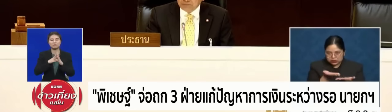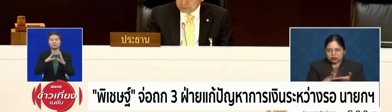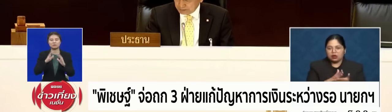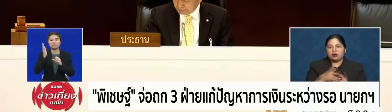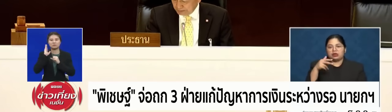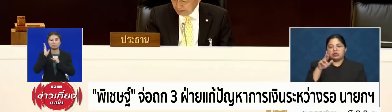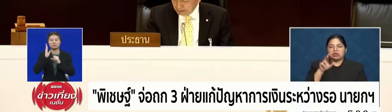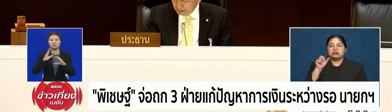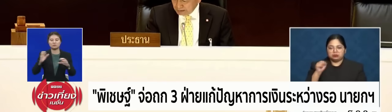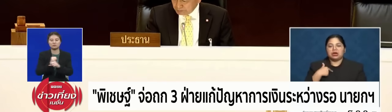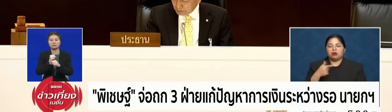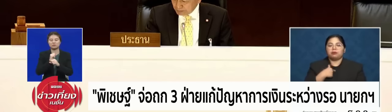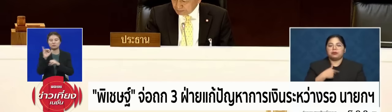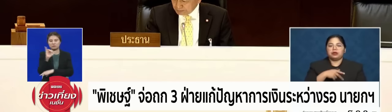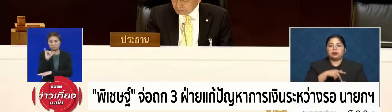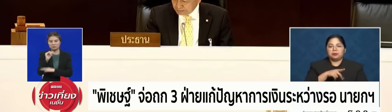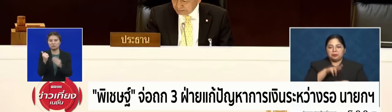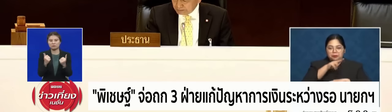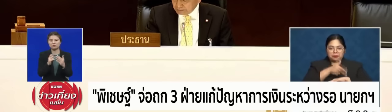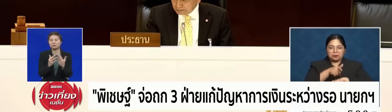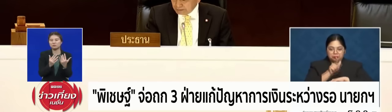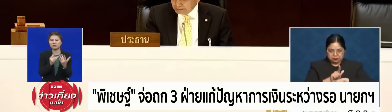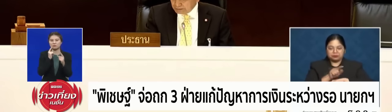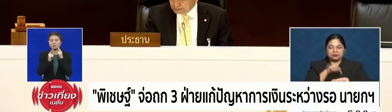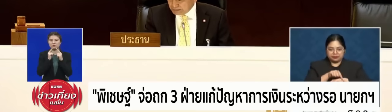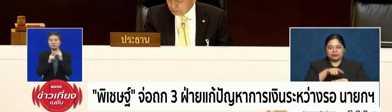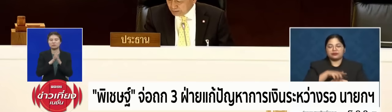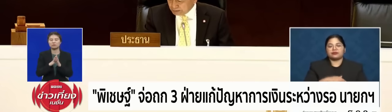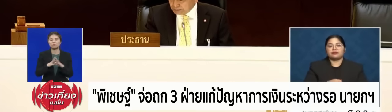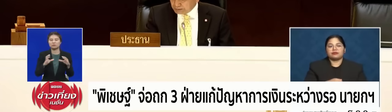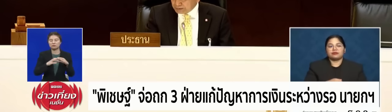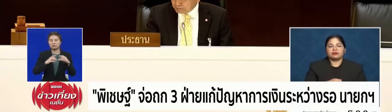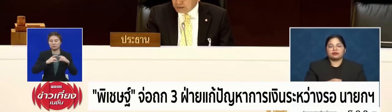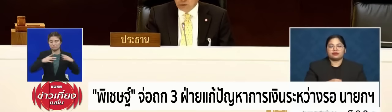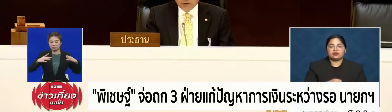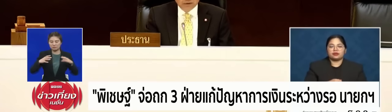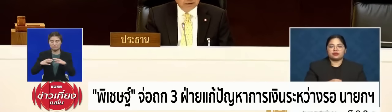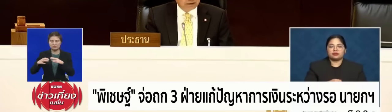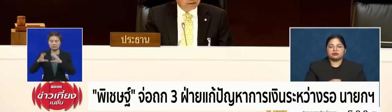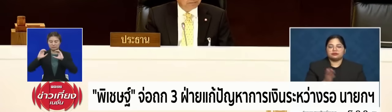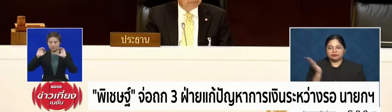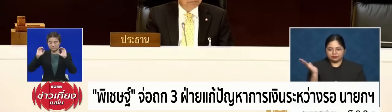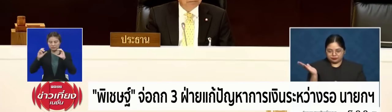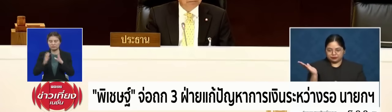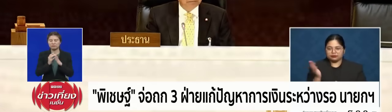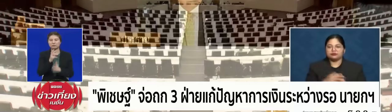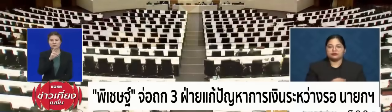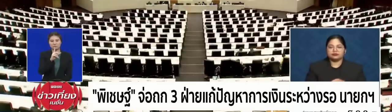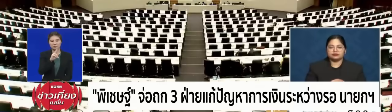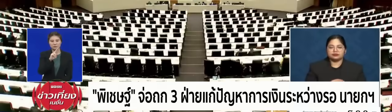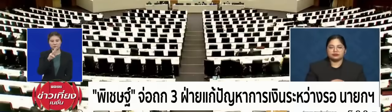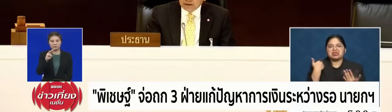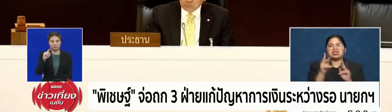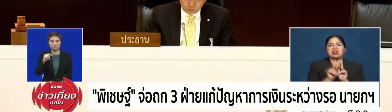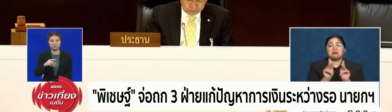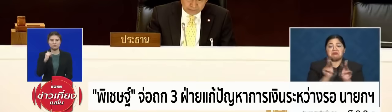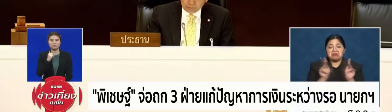พิเชษฐบอกก็เดี๋ยวจะมีการคุยกันนะฮะทั้งวิปรัฐบาลวิปฝ่ายค้าแล้วก็ผู้แทนครัฐมนตรีคุยกันเวลากฎหมายการ